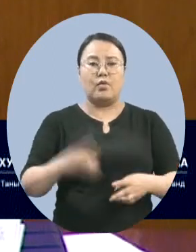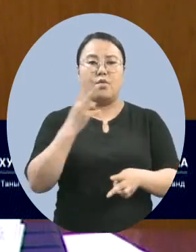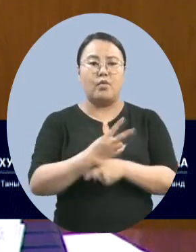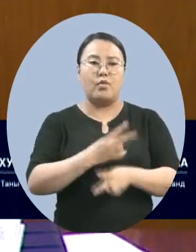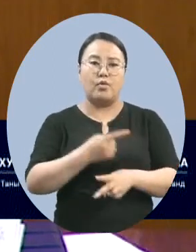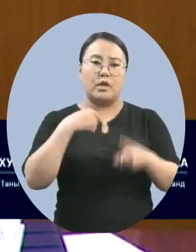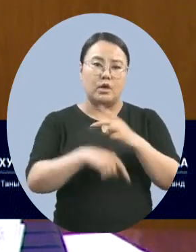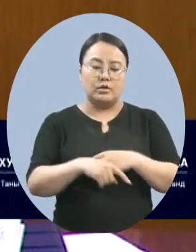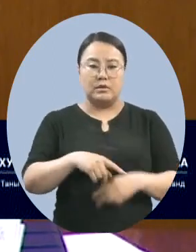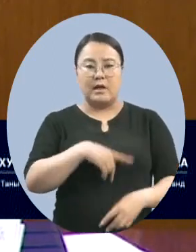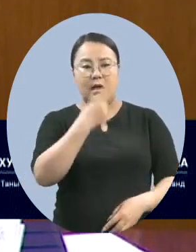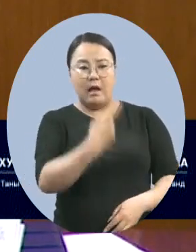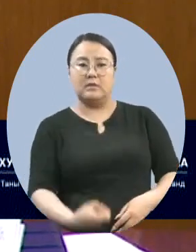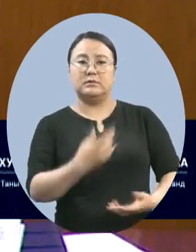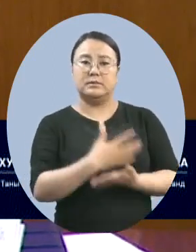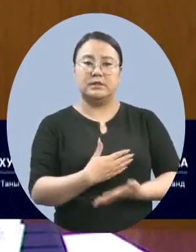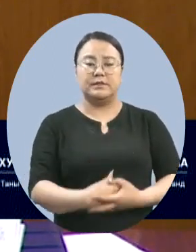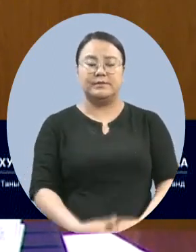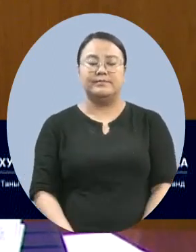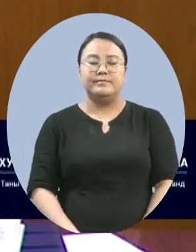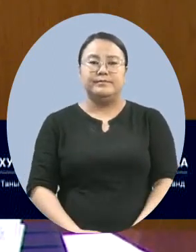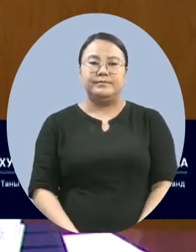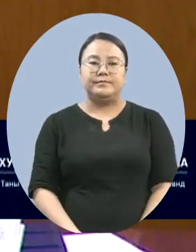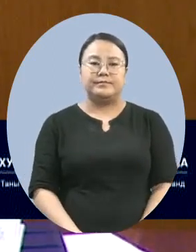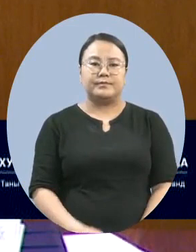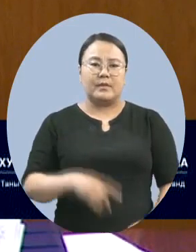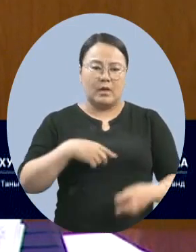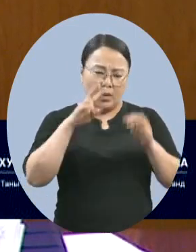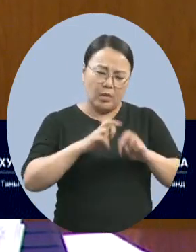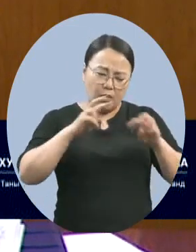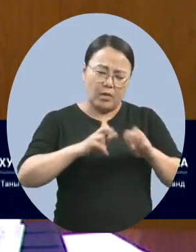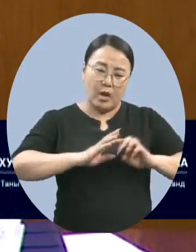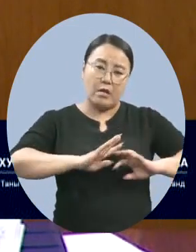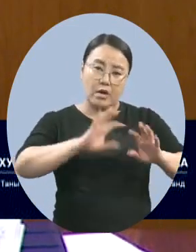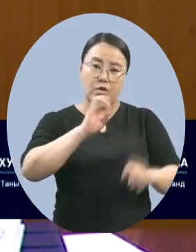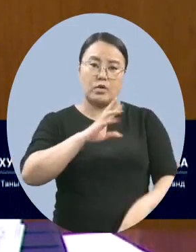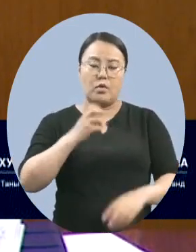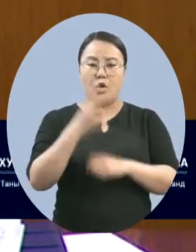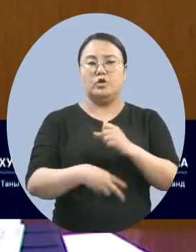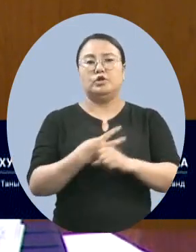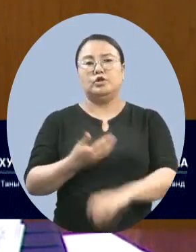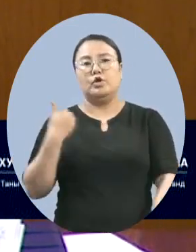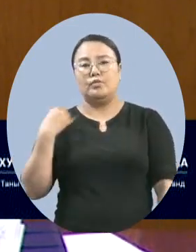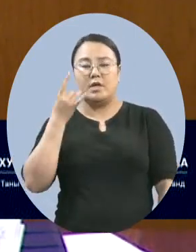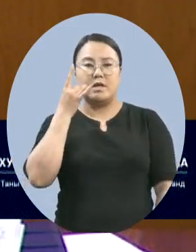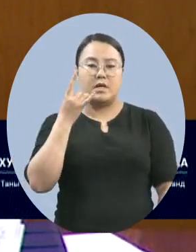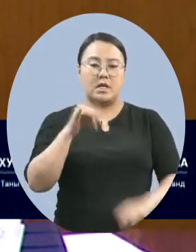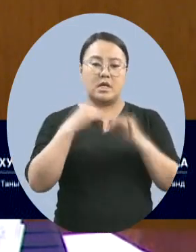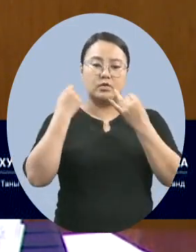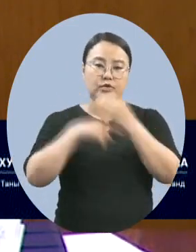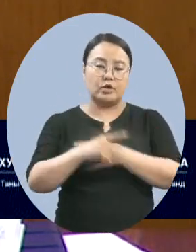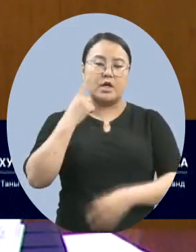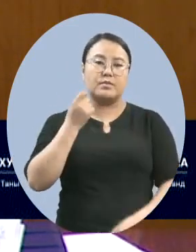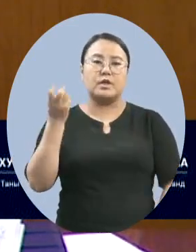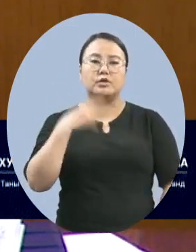хуулиас өнөөдөр хасж байна. Бид нар ингэж ухарсаар л байх юм уу? Хоёр жилийн өмнө энэ парламент дахь эмэгтэйчүүдийн